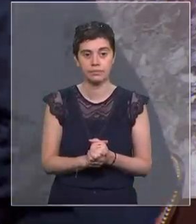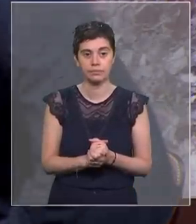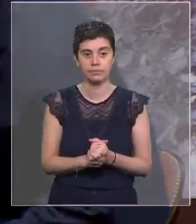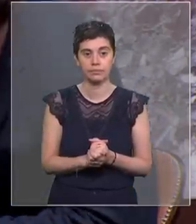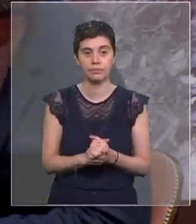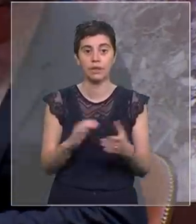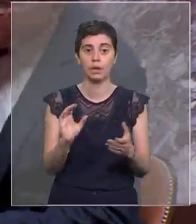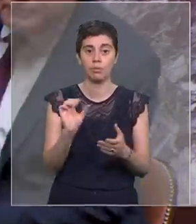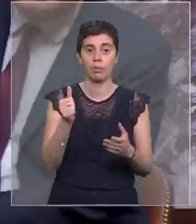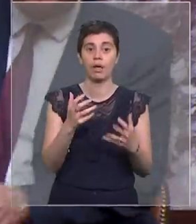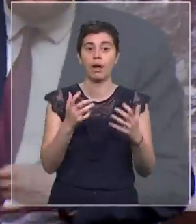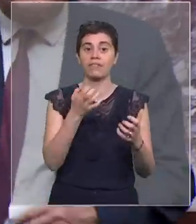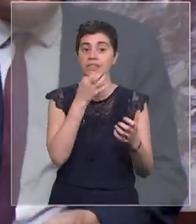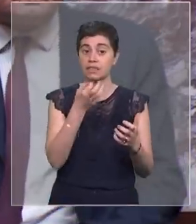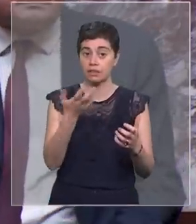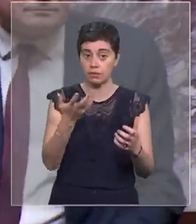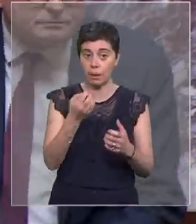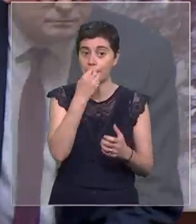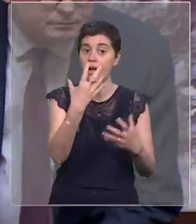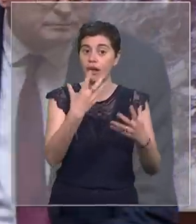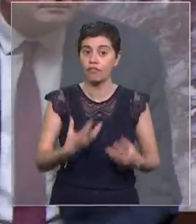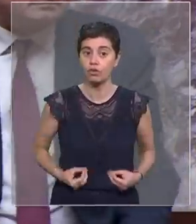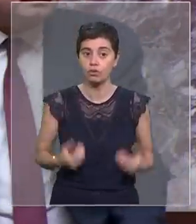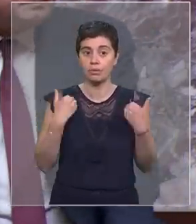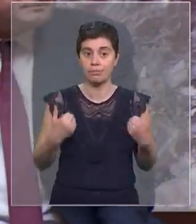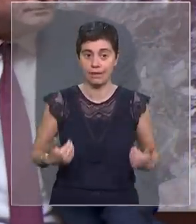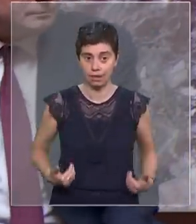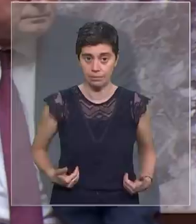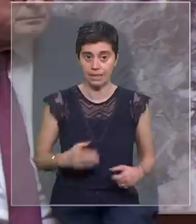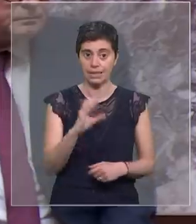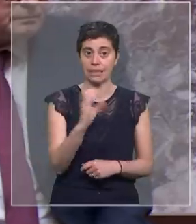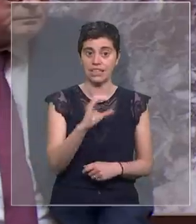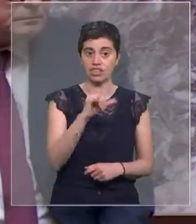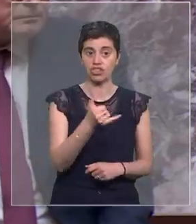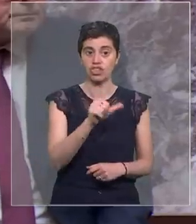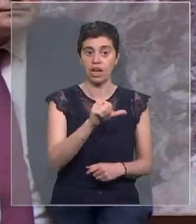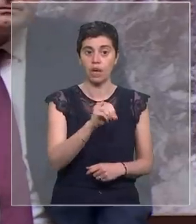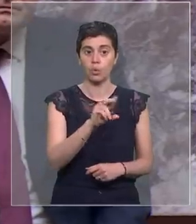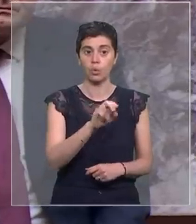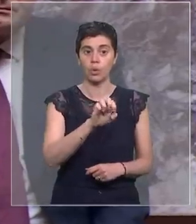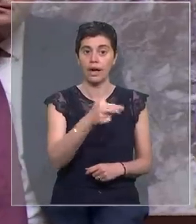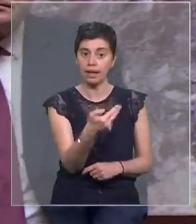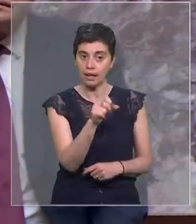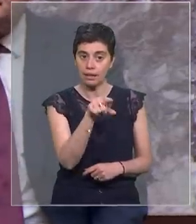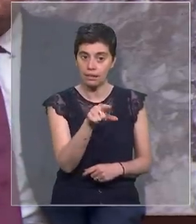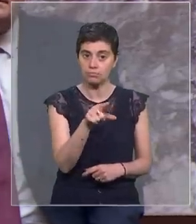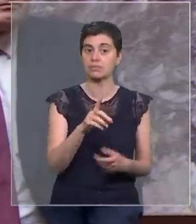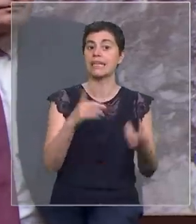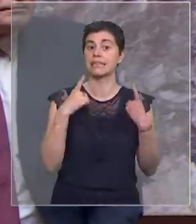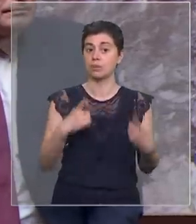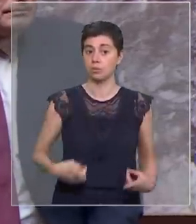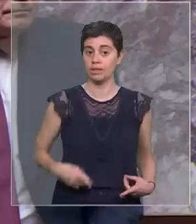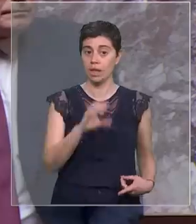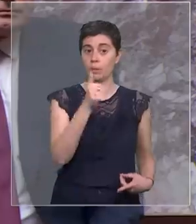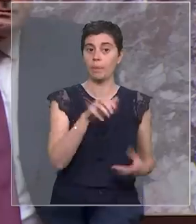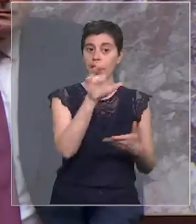Je tiens d'abord en votre nom à souhaiter la bienvenue à Madame Catherine Jaouen, devenue députée de la première circonscription